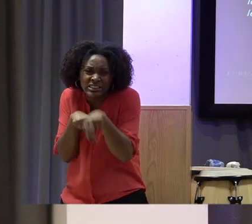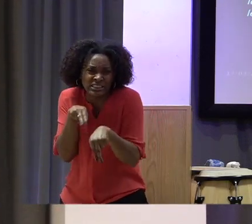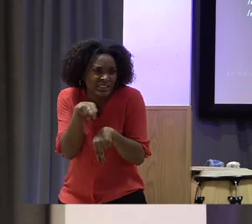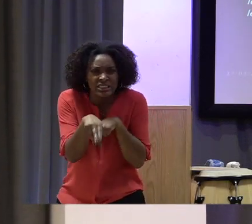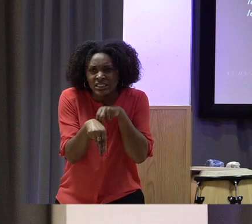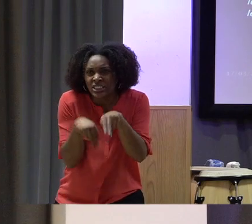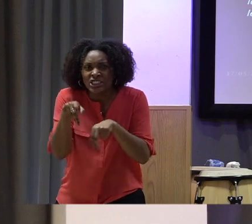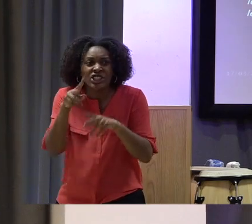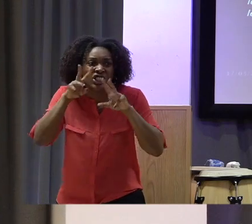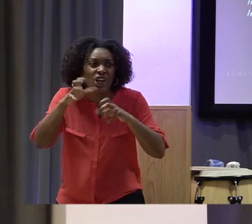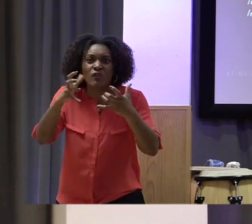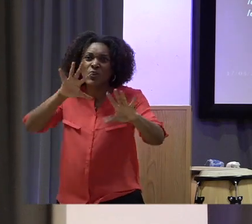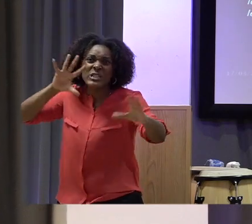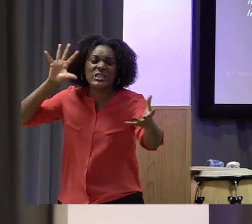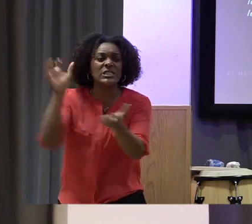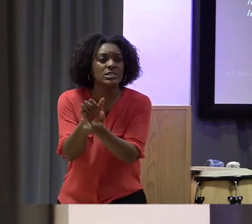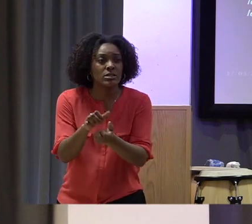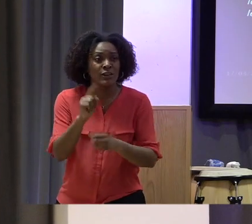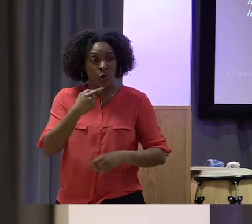Résistez-lui avec une foi ferme. »